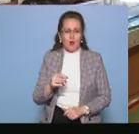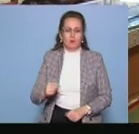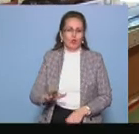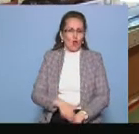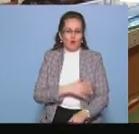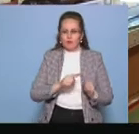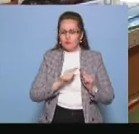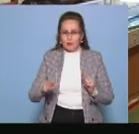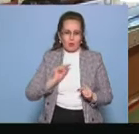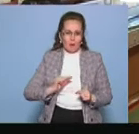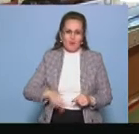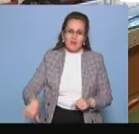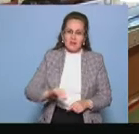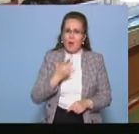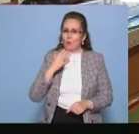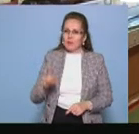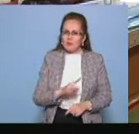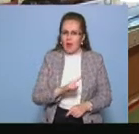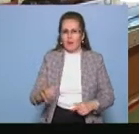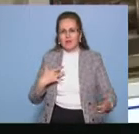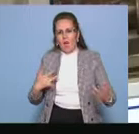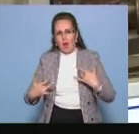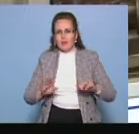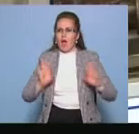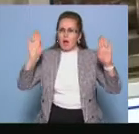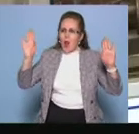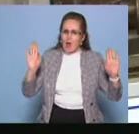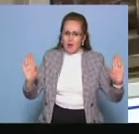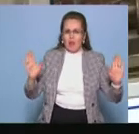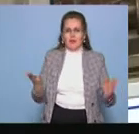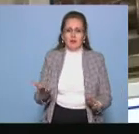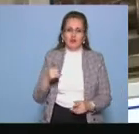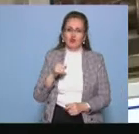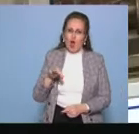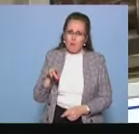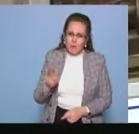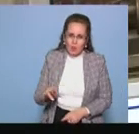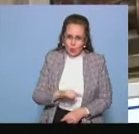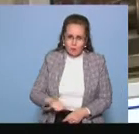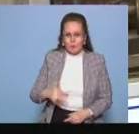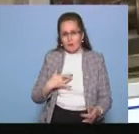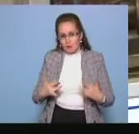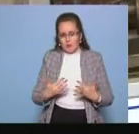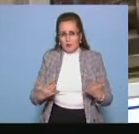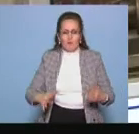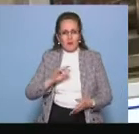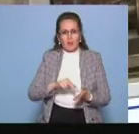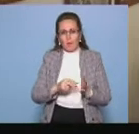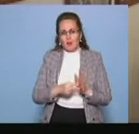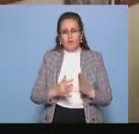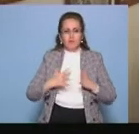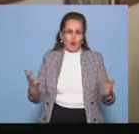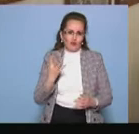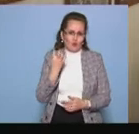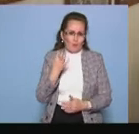работать практически все музеи, театры, галереи, библиотеки и даже зоопарк республики. Всего запланировано более 400 мероприятий.